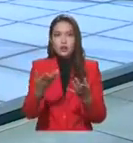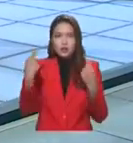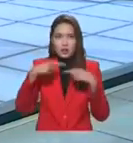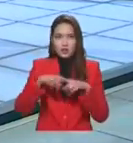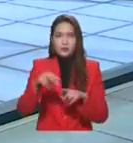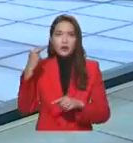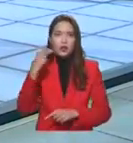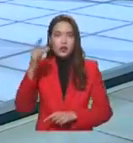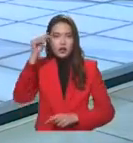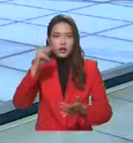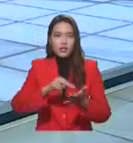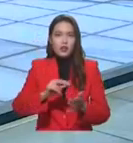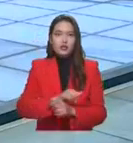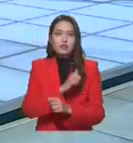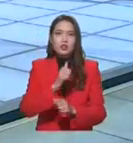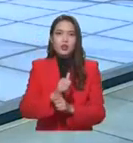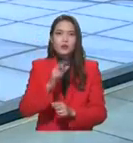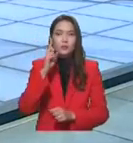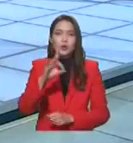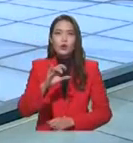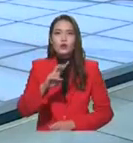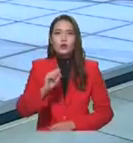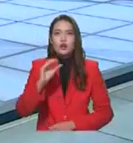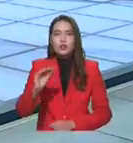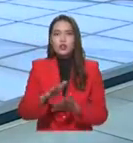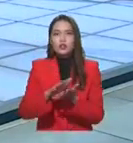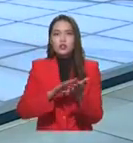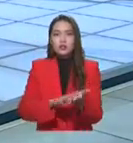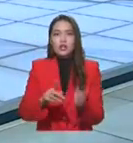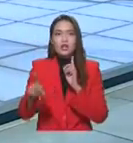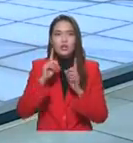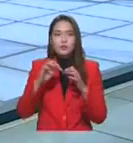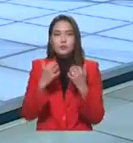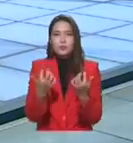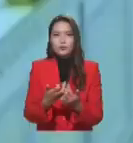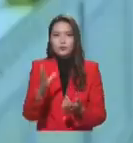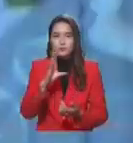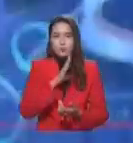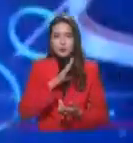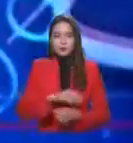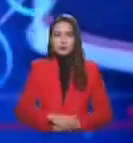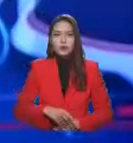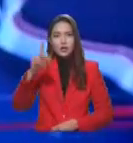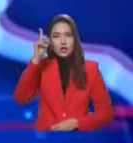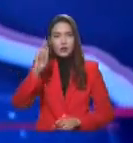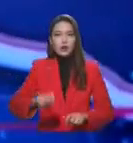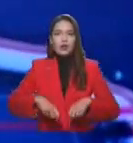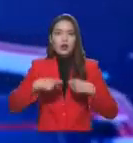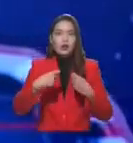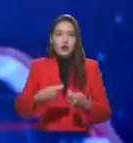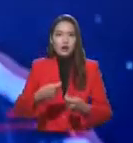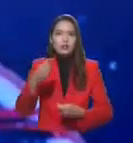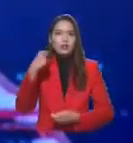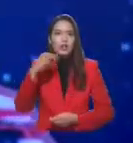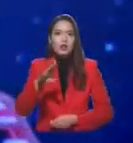требованиям, качеству и цене. Об этом глава ведомства Руслан Жаксылыков заявил на межведомственном совещании. Отмечу, в своем послании